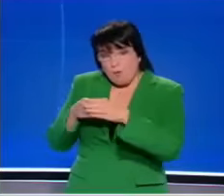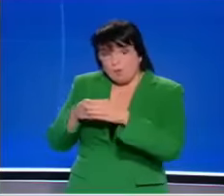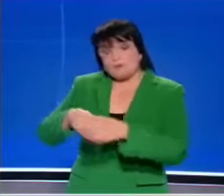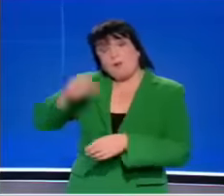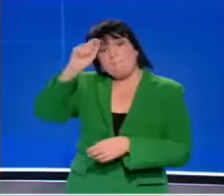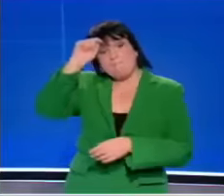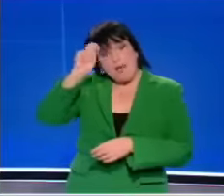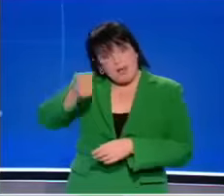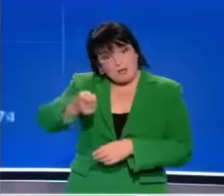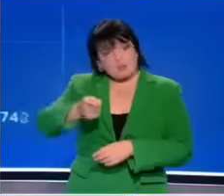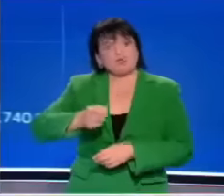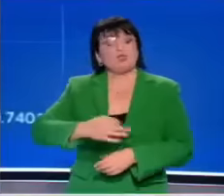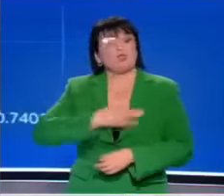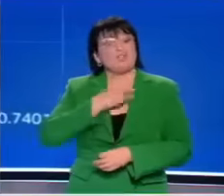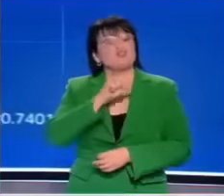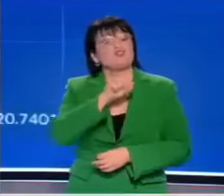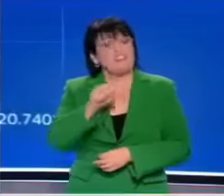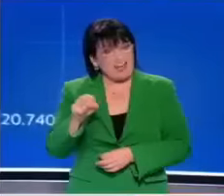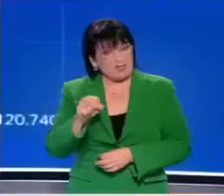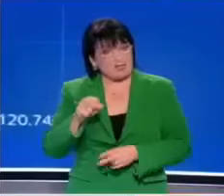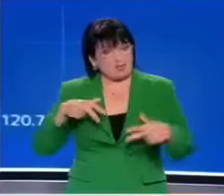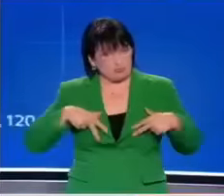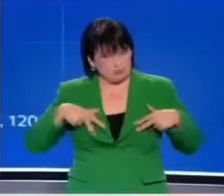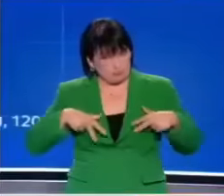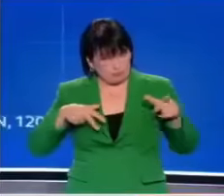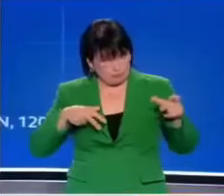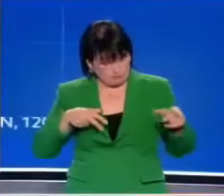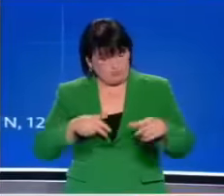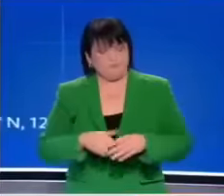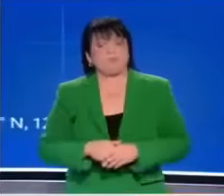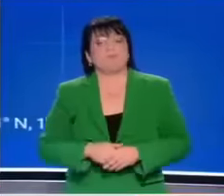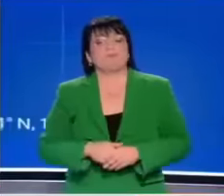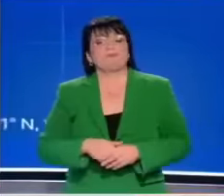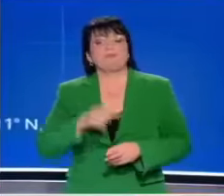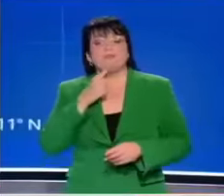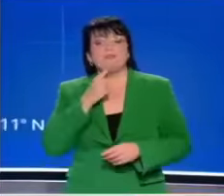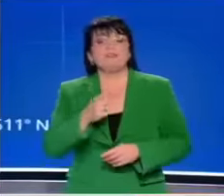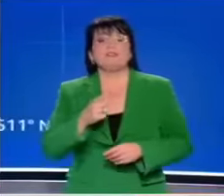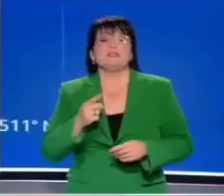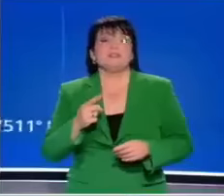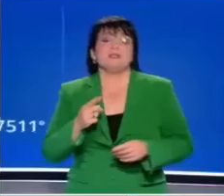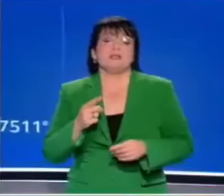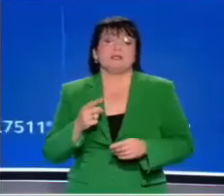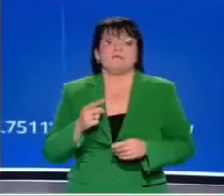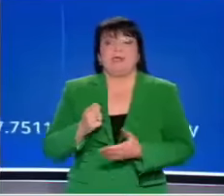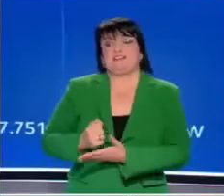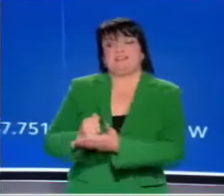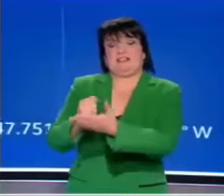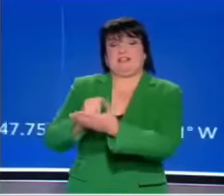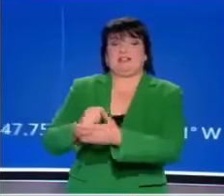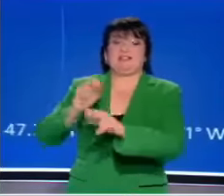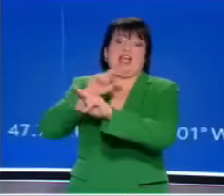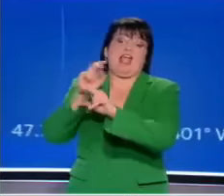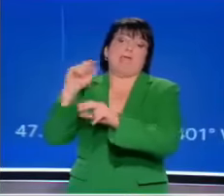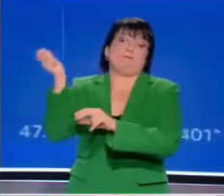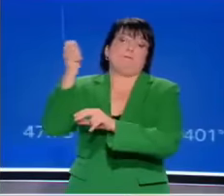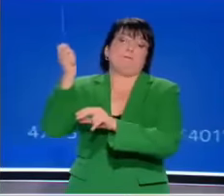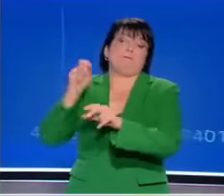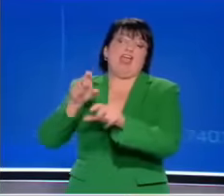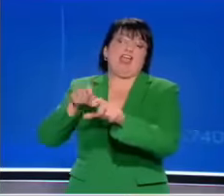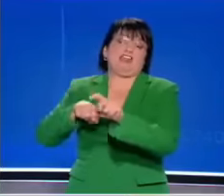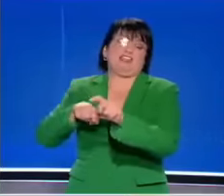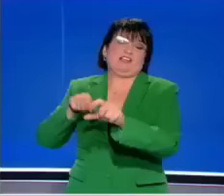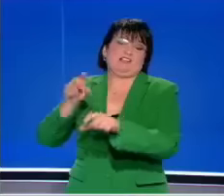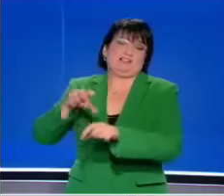παραδέχτηκε και ο κύριος σκέρτσος στην ανάρτησή του λέγοντας ότι α παίρνουμε το μέρος εμείς των πολυεθνικών δηλαδή με άλλα λόγια τόσα